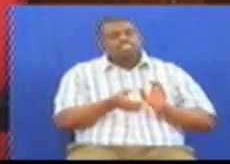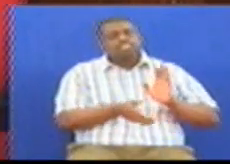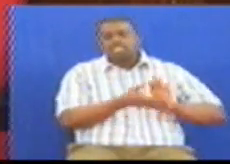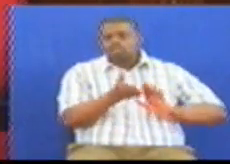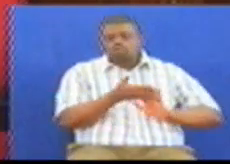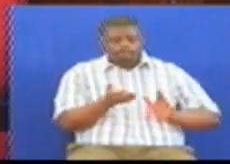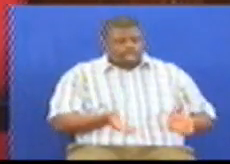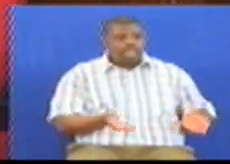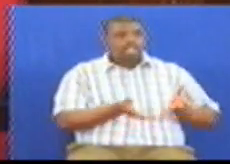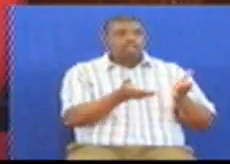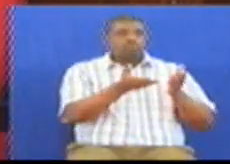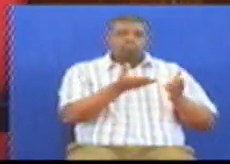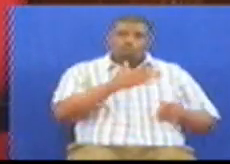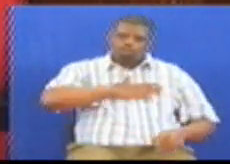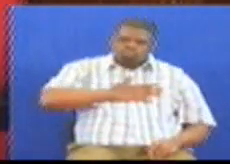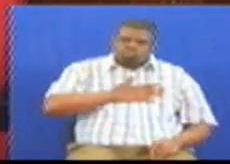jimboni kwangu.